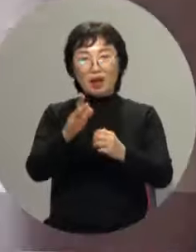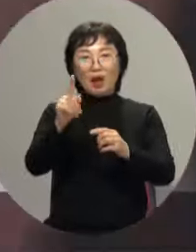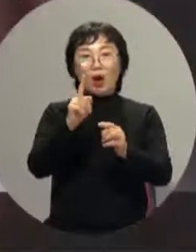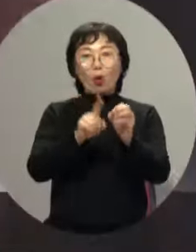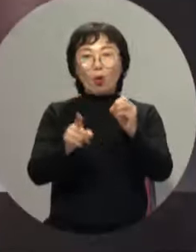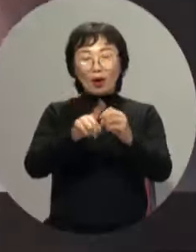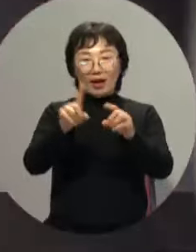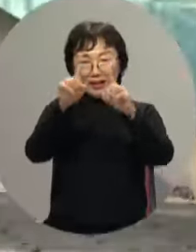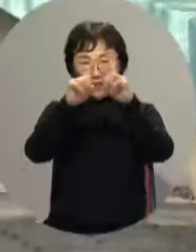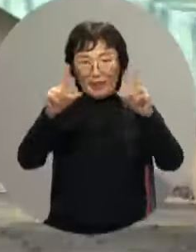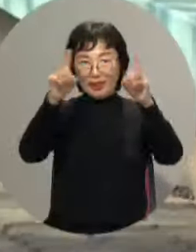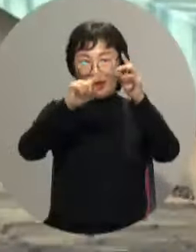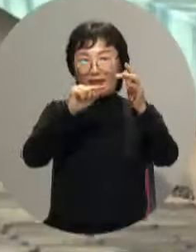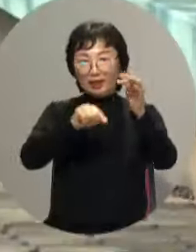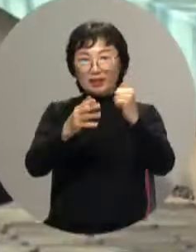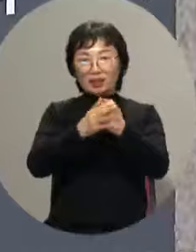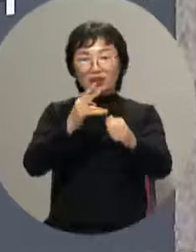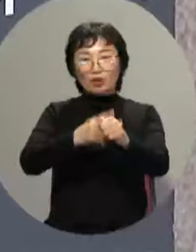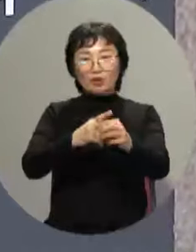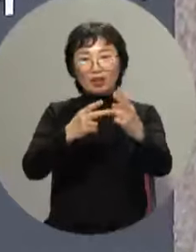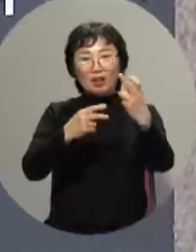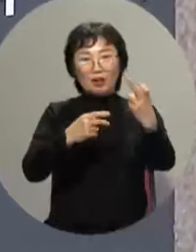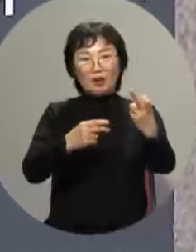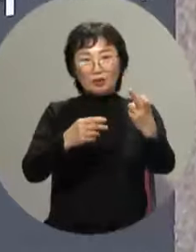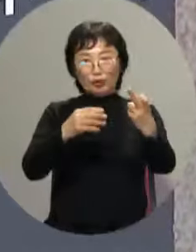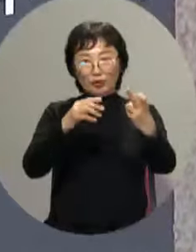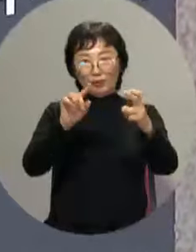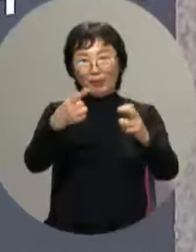경우 지금까지 교수 10명이 사직서를 제출했습니다